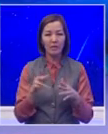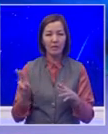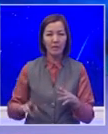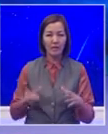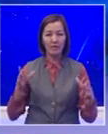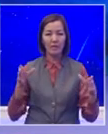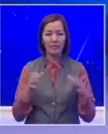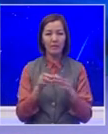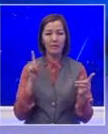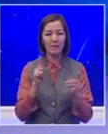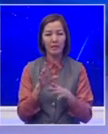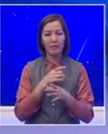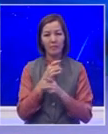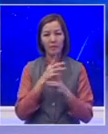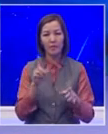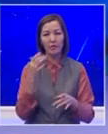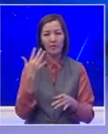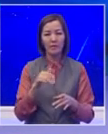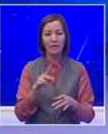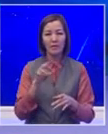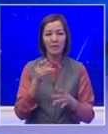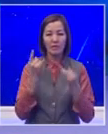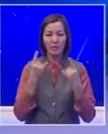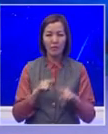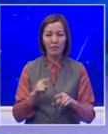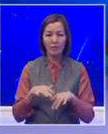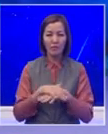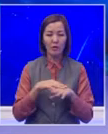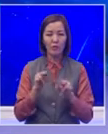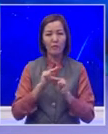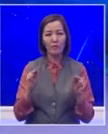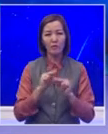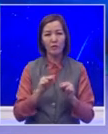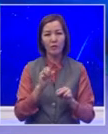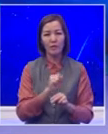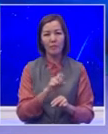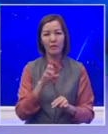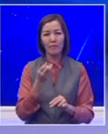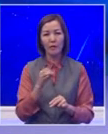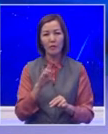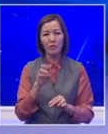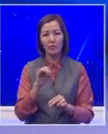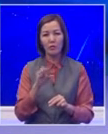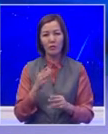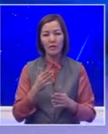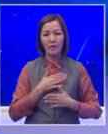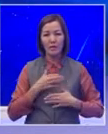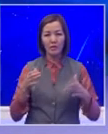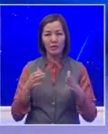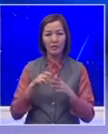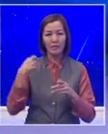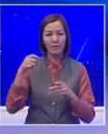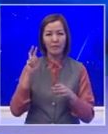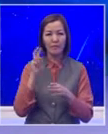школ мероприятия приурочено к 150-летию со дня рождения народного учителя ахмета байтурсынова Наш корреспондент побывал